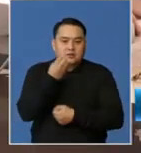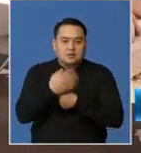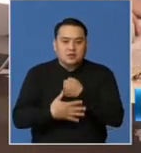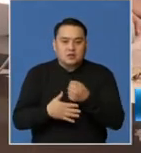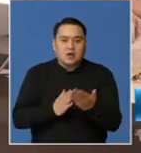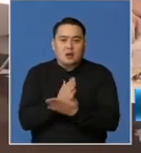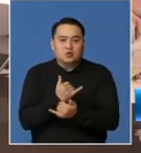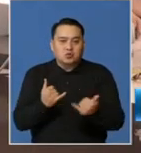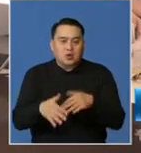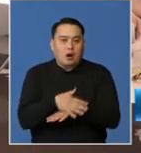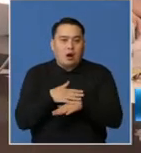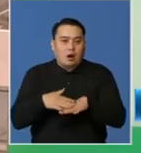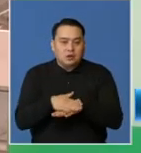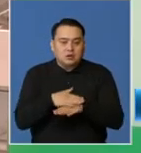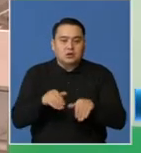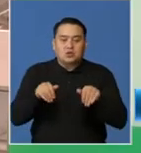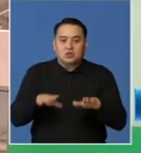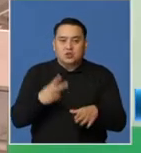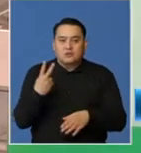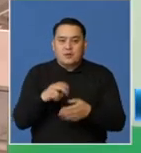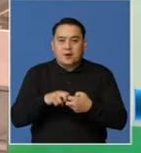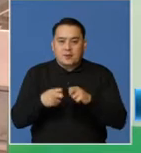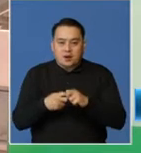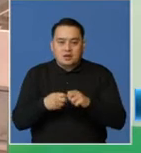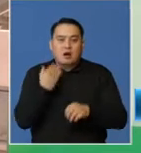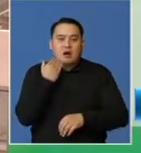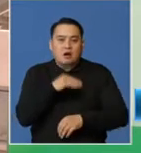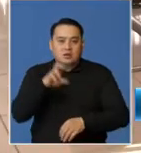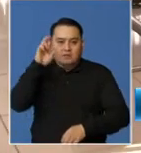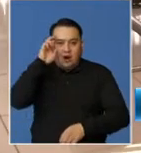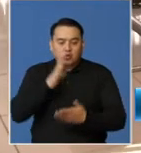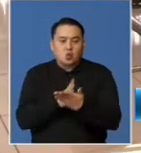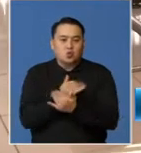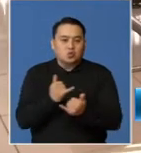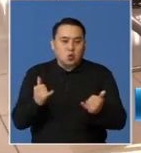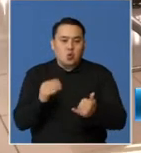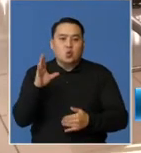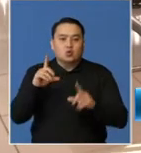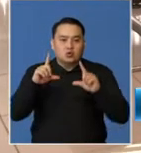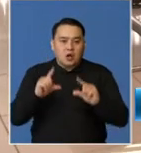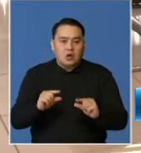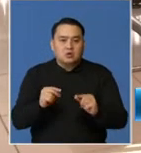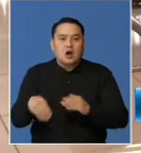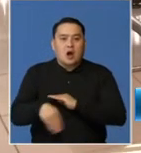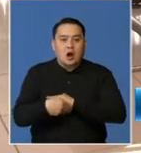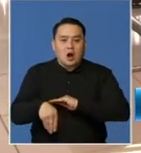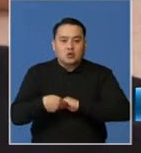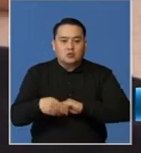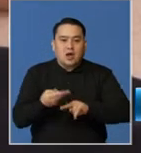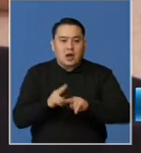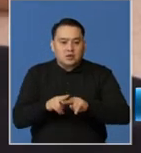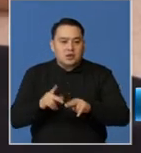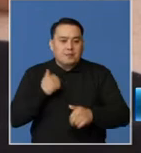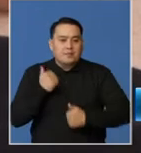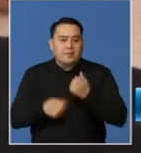обслуживания населения. Они призваны решить две проблемы – повысить качество государственных услуг и уменьшить уровень коррупции. ЦОНы стали